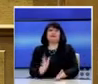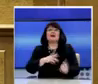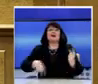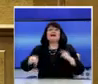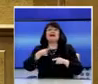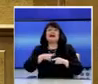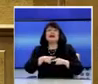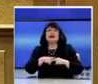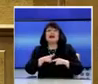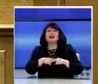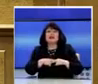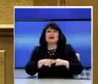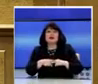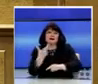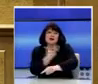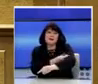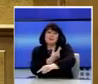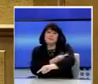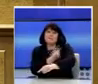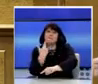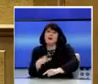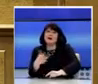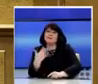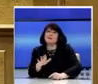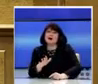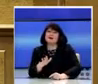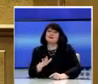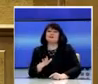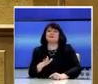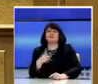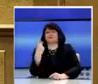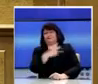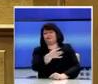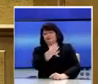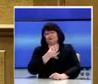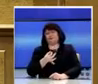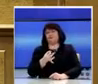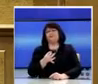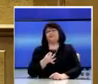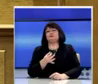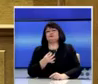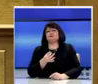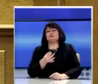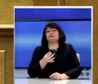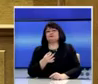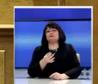Ελλάδα σήμερα έχει εμβολιάσει, σύμφωνα με τις δικές σας,